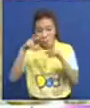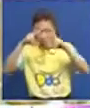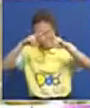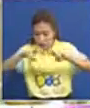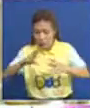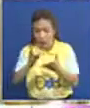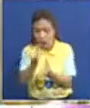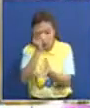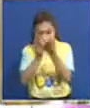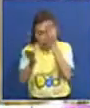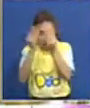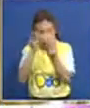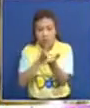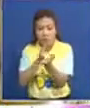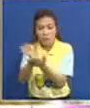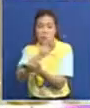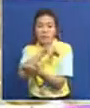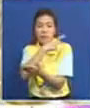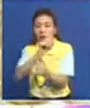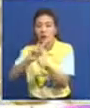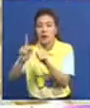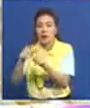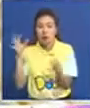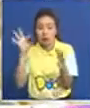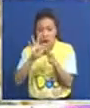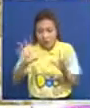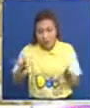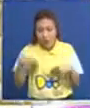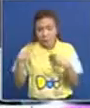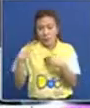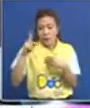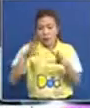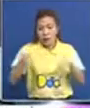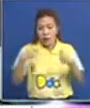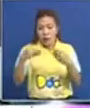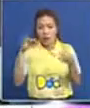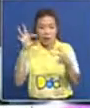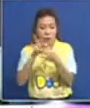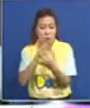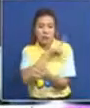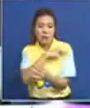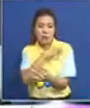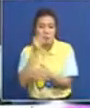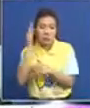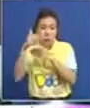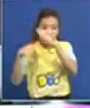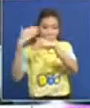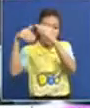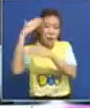ยและพัฒนาทางการแพทย์ที่จะสามารถสร้างคุณประโยชน์ให้กับวงการแพทย์ต่อไป